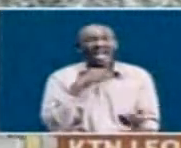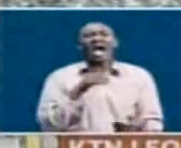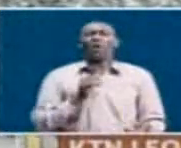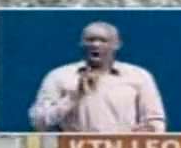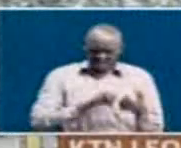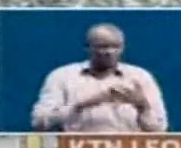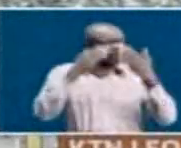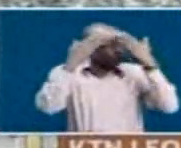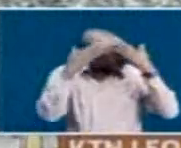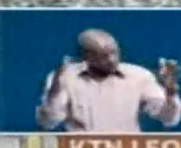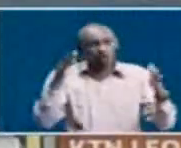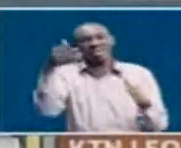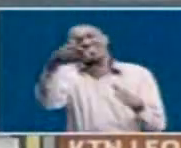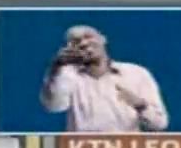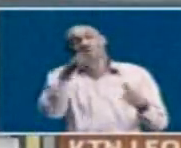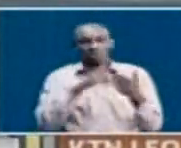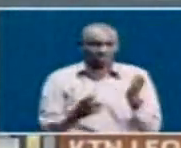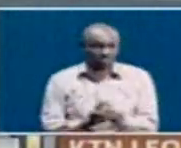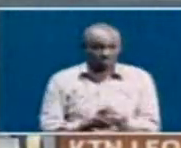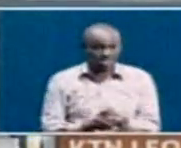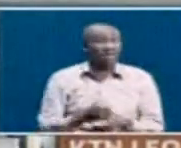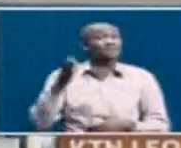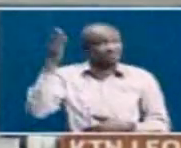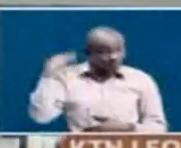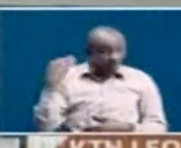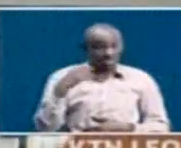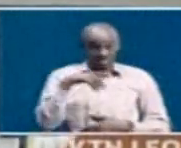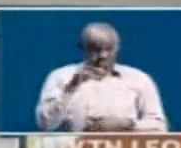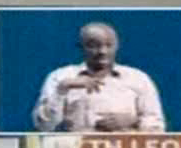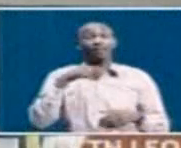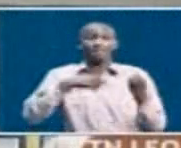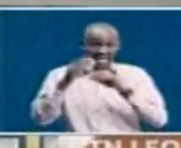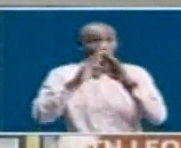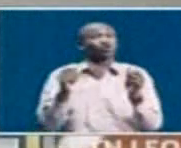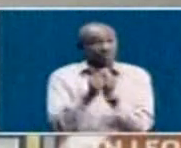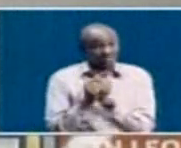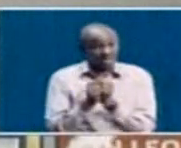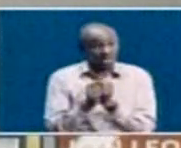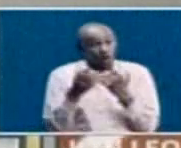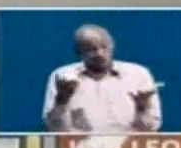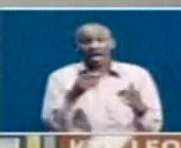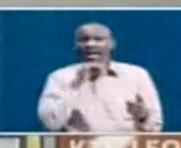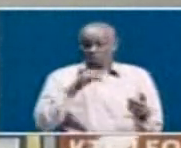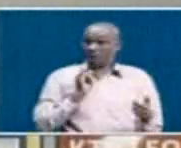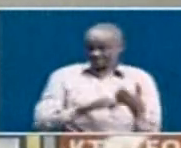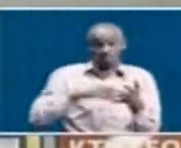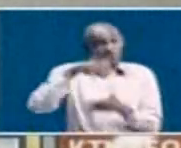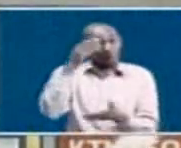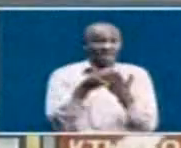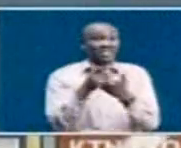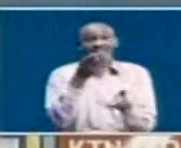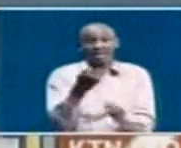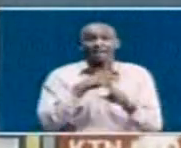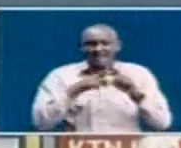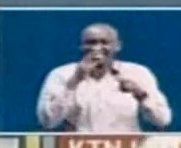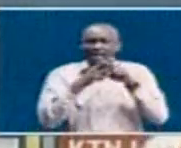hachui kitu chochote. Kwanza zamani mara nyingi watu wamenunua nyumba pamoja. Hata saa nyingine mke ametoa pesa zaidi kushinda mume, lakini